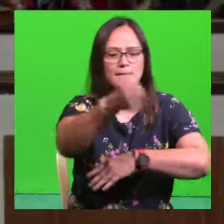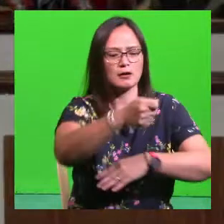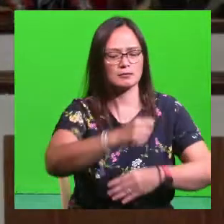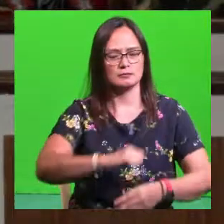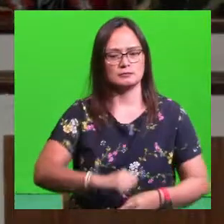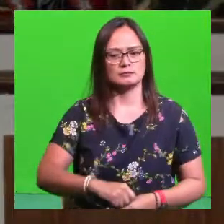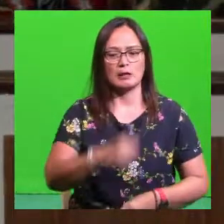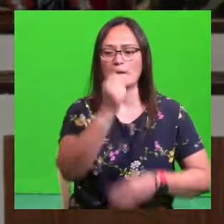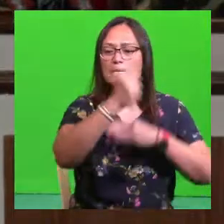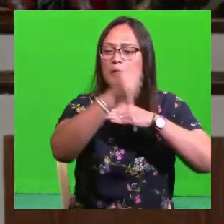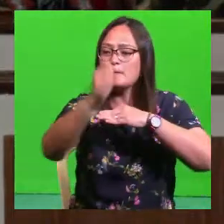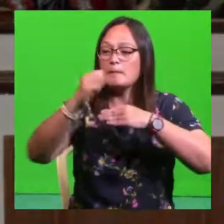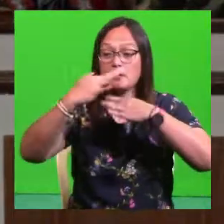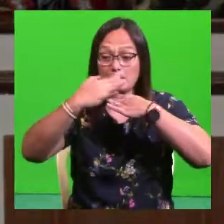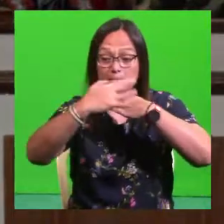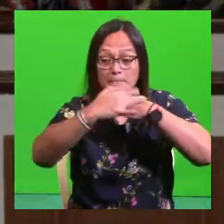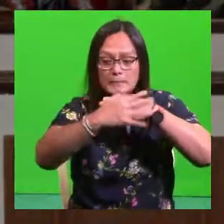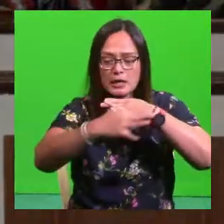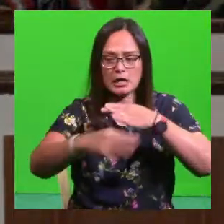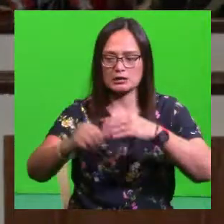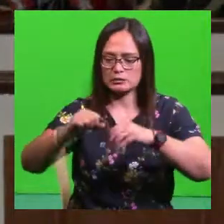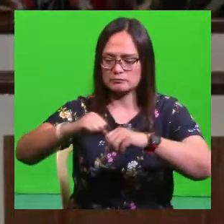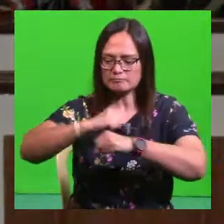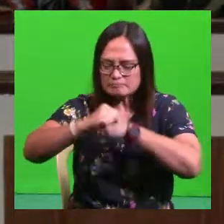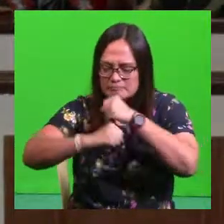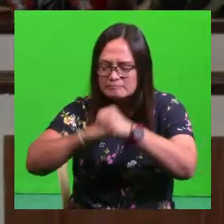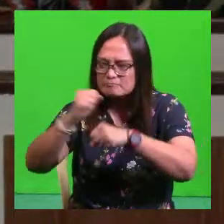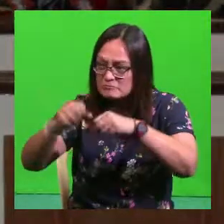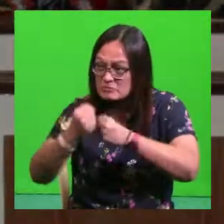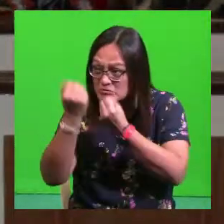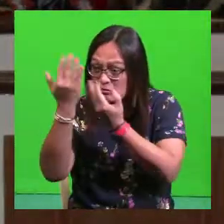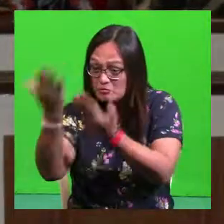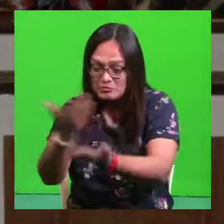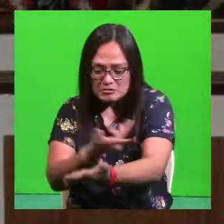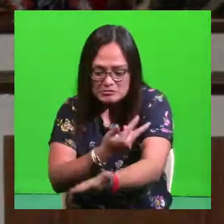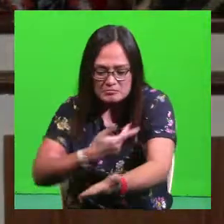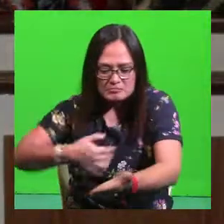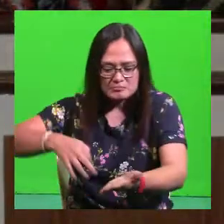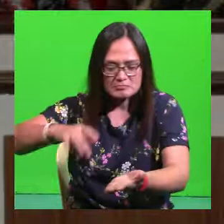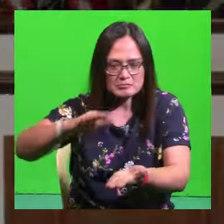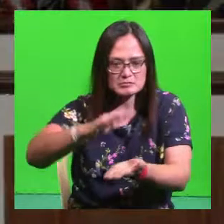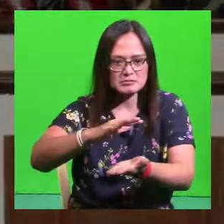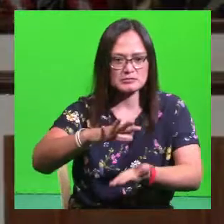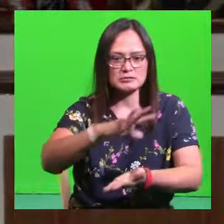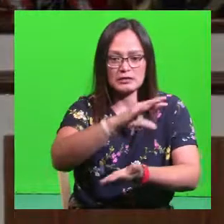At sa ibabaw ng takip na yan, ay doon po